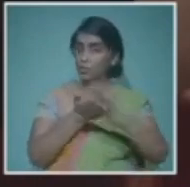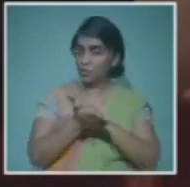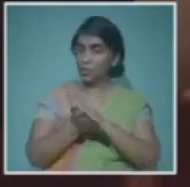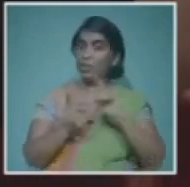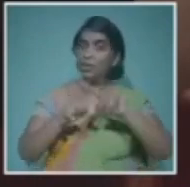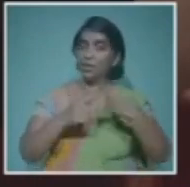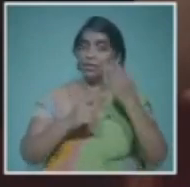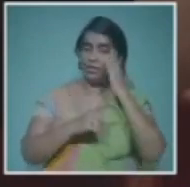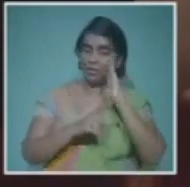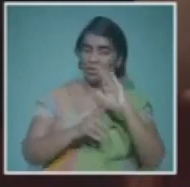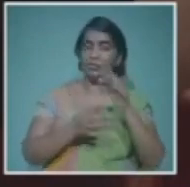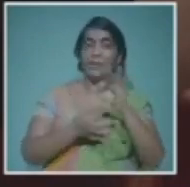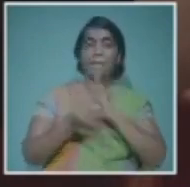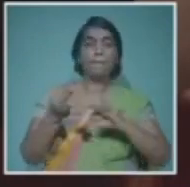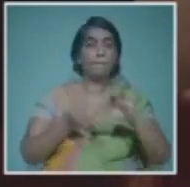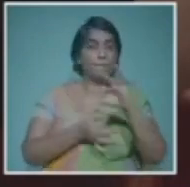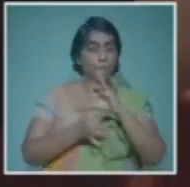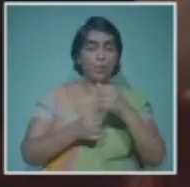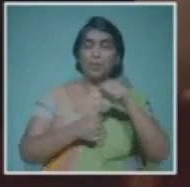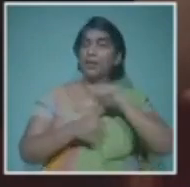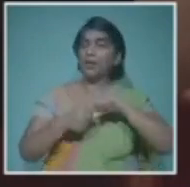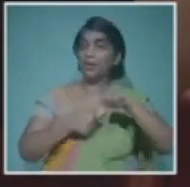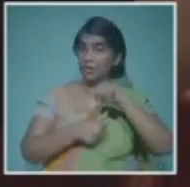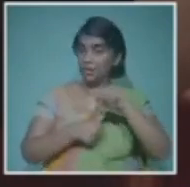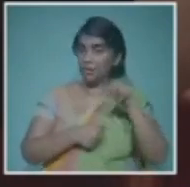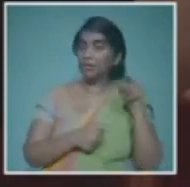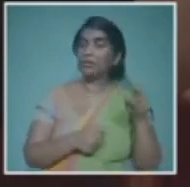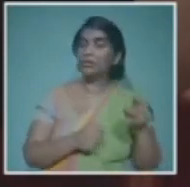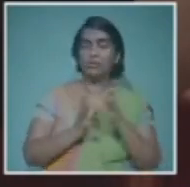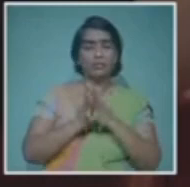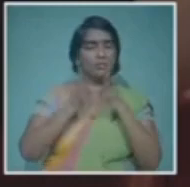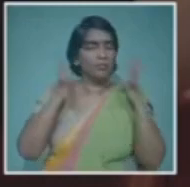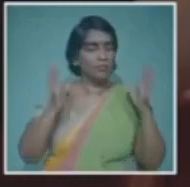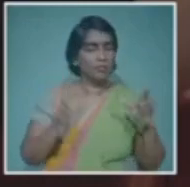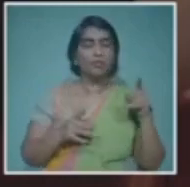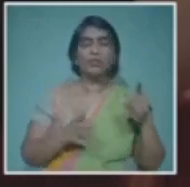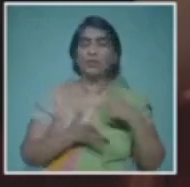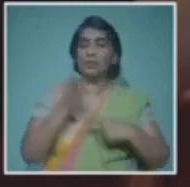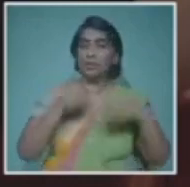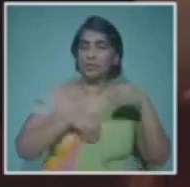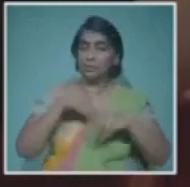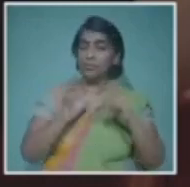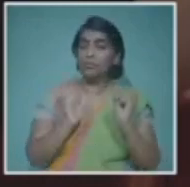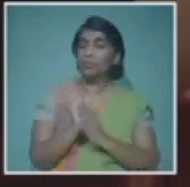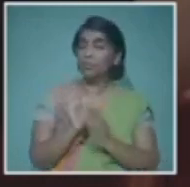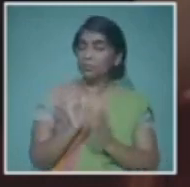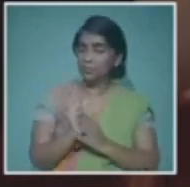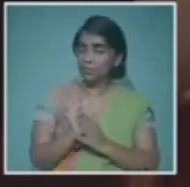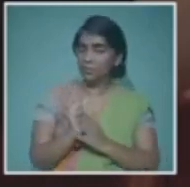තවත් ස්වාධීන වූ ප්‍රජාතන්ත්‍රවාදී ආයතන රාශියක්, මැතිවරණ කොමිසම් සභාව,